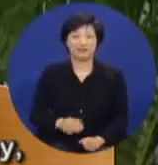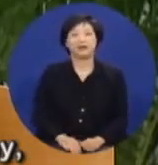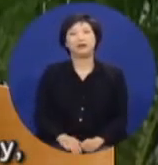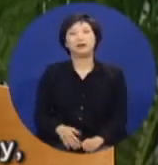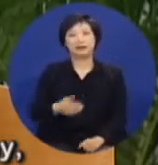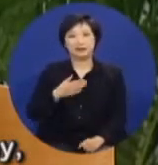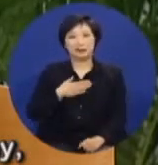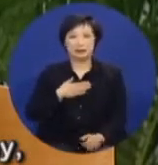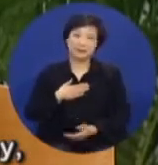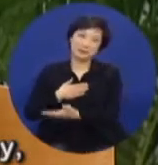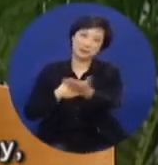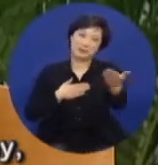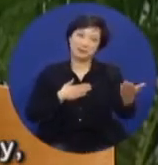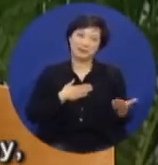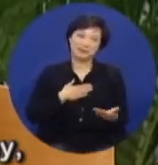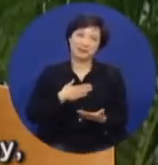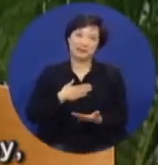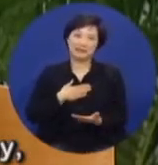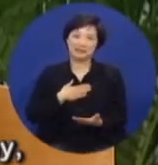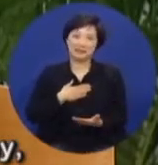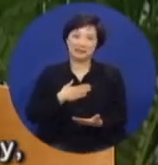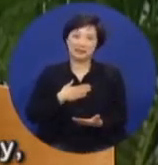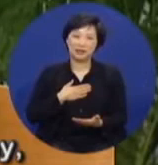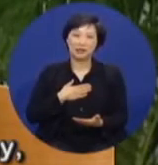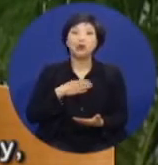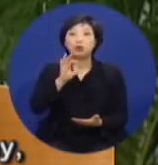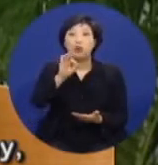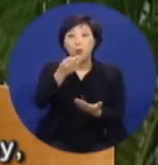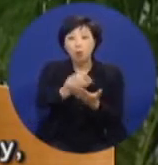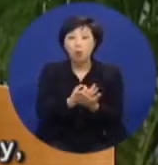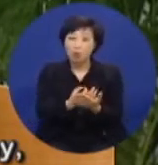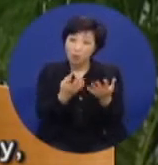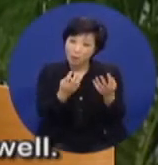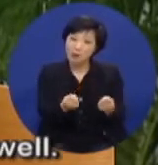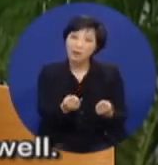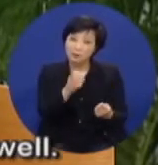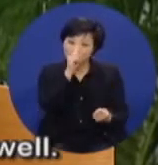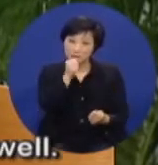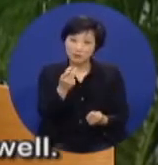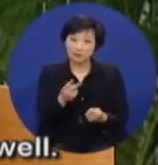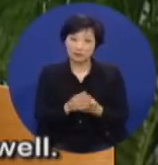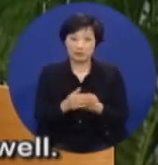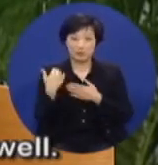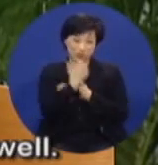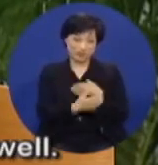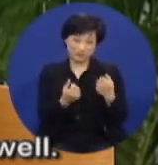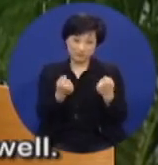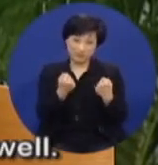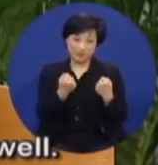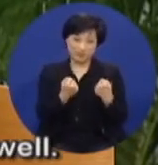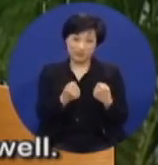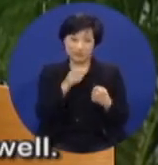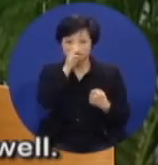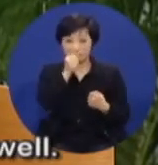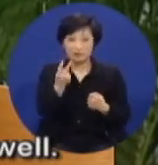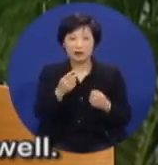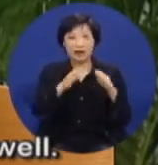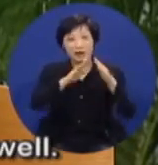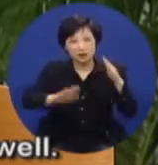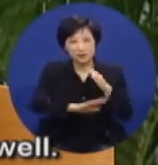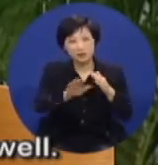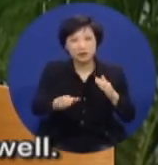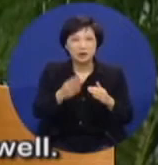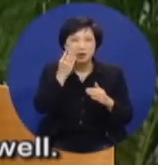나는 여러분들이 돈도 많이 보르고 육체도 분명한 부어 가정도